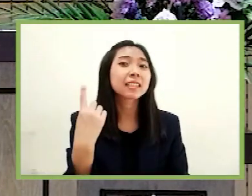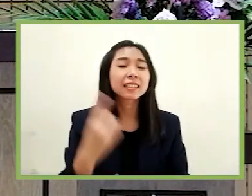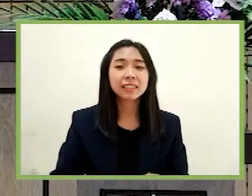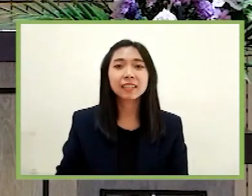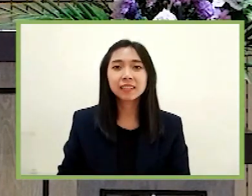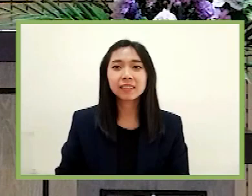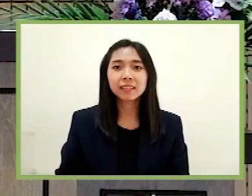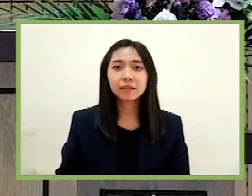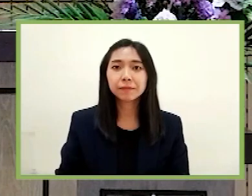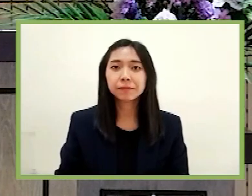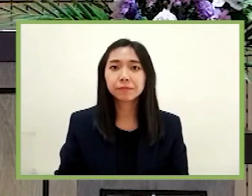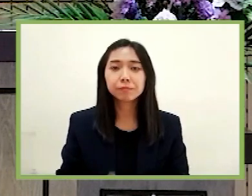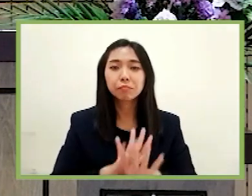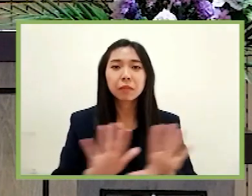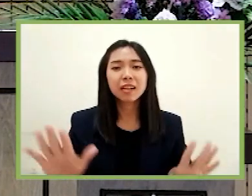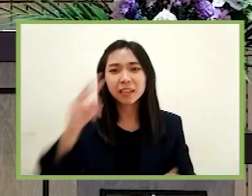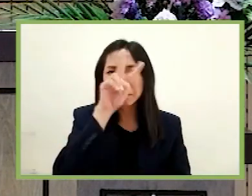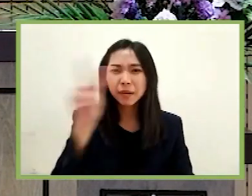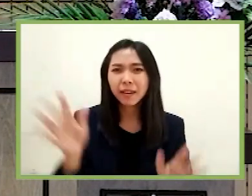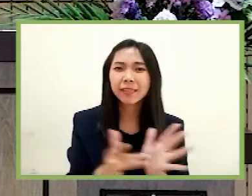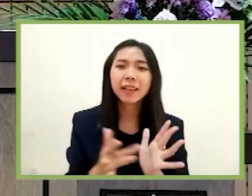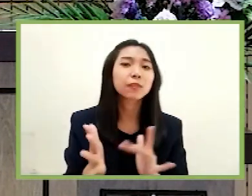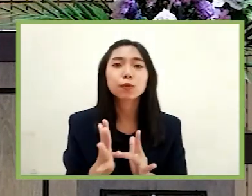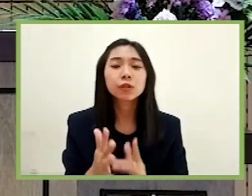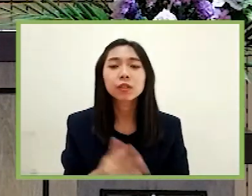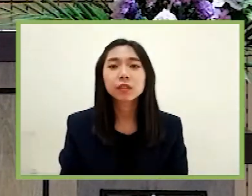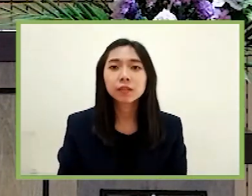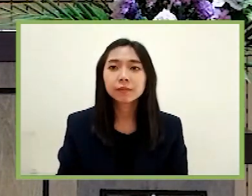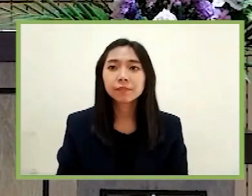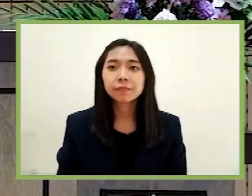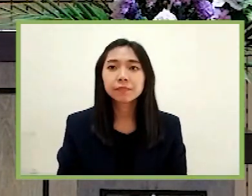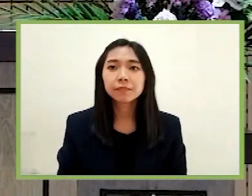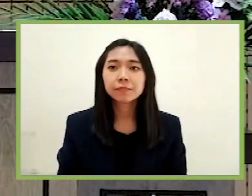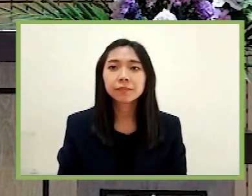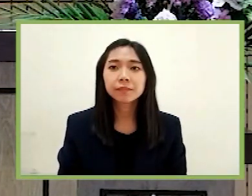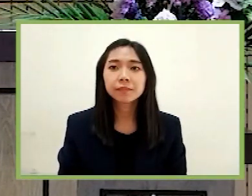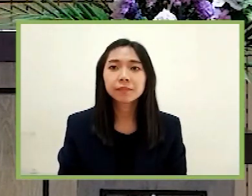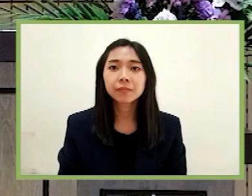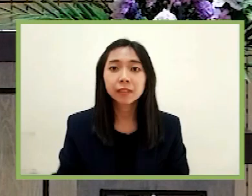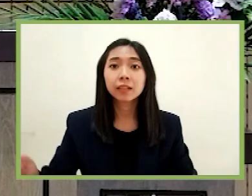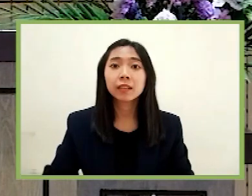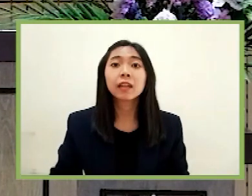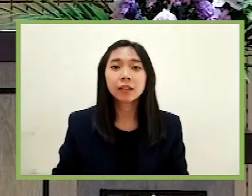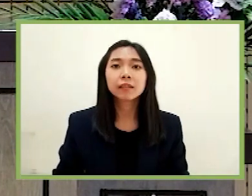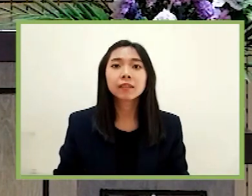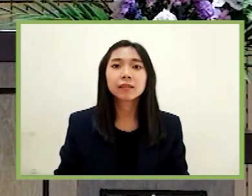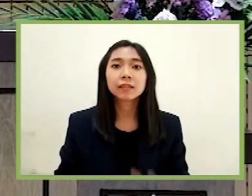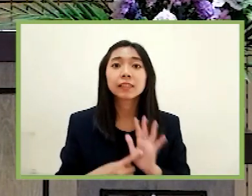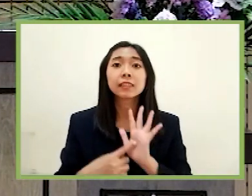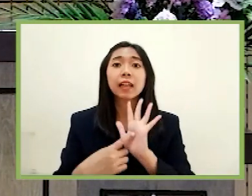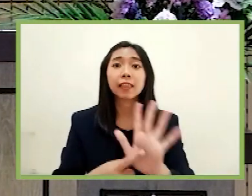yang sudah terjadi di Reka bahwa realitanya Kristus